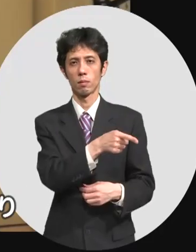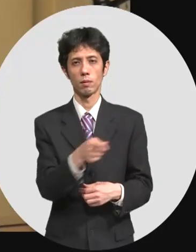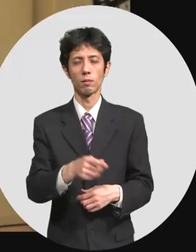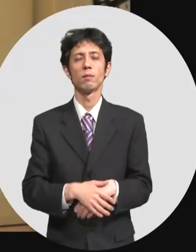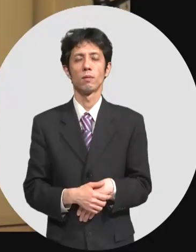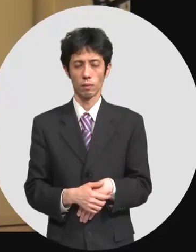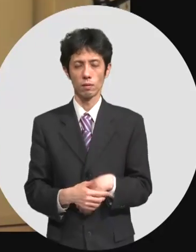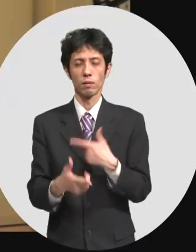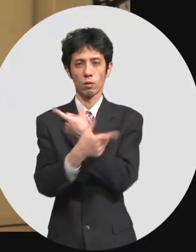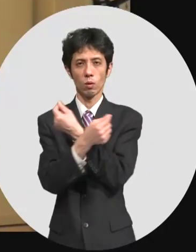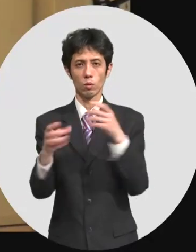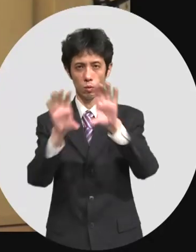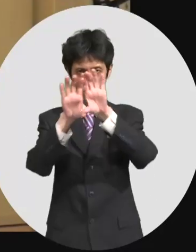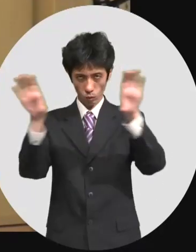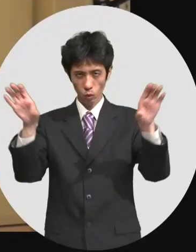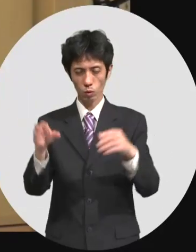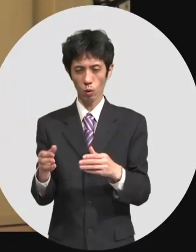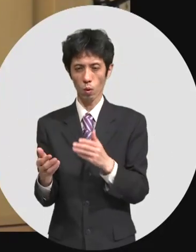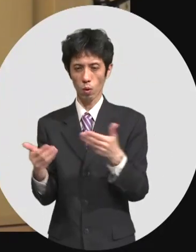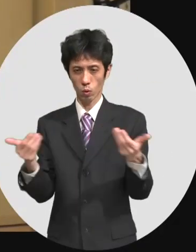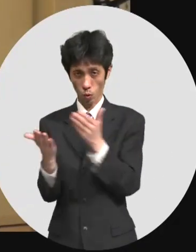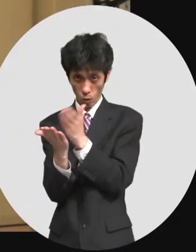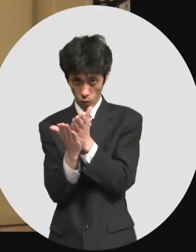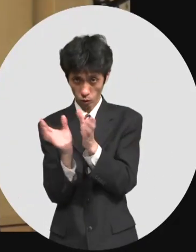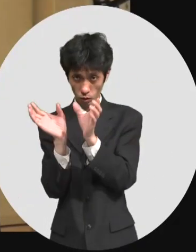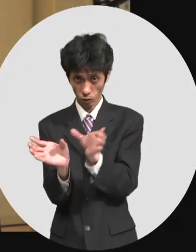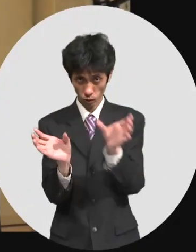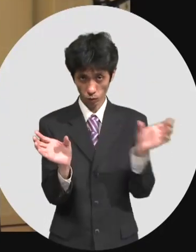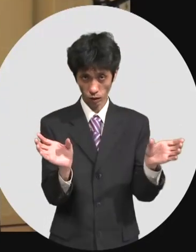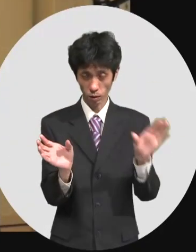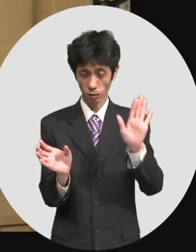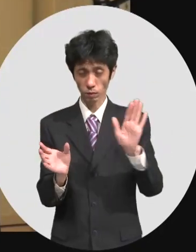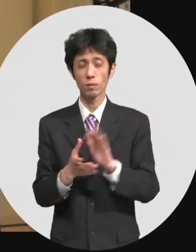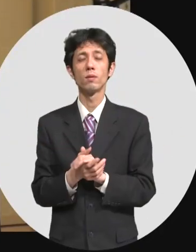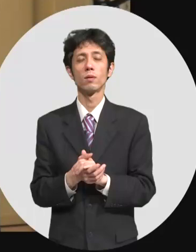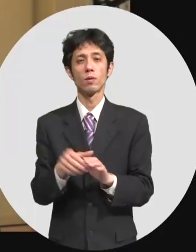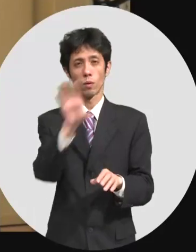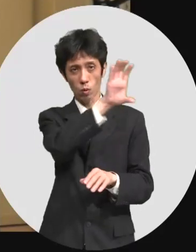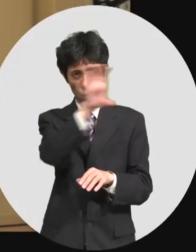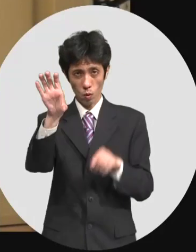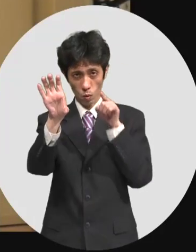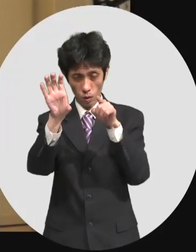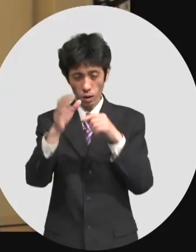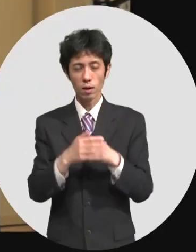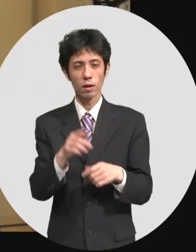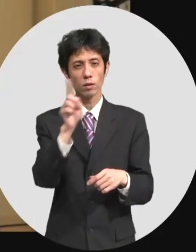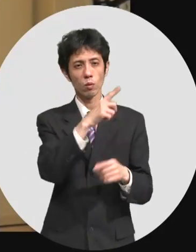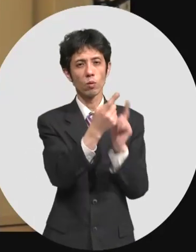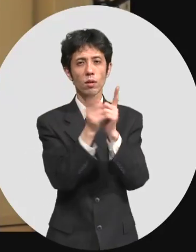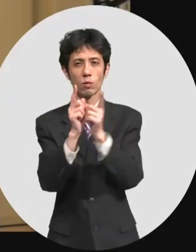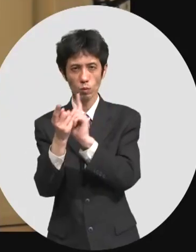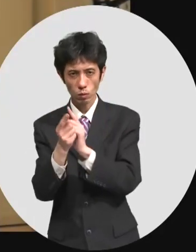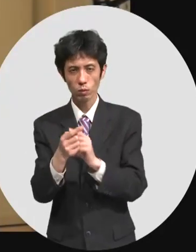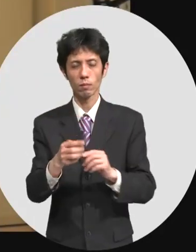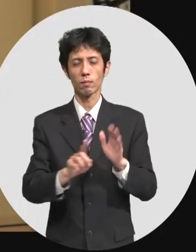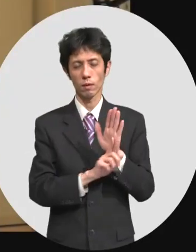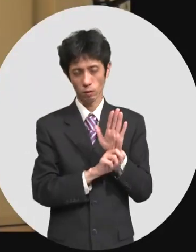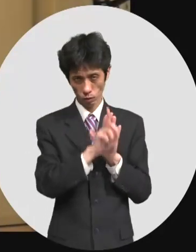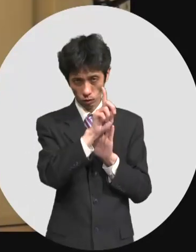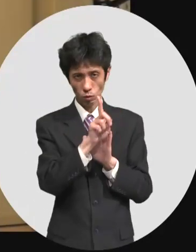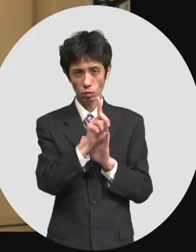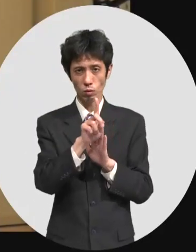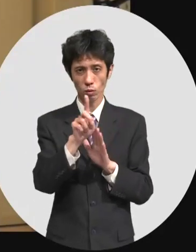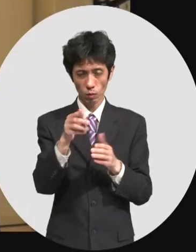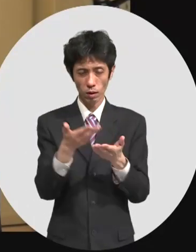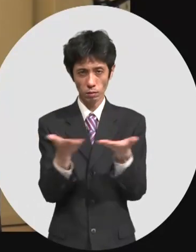。共通事項とそれぞれの業種ごとに分かれておりますけれども、共通事項は人との接触、またあと発熱